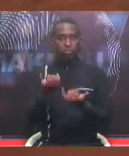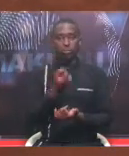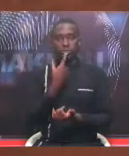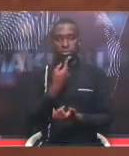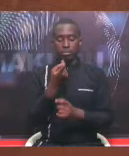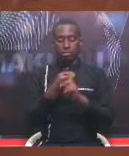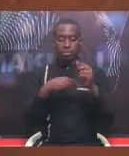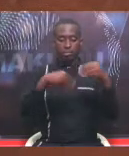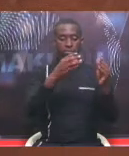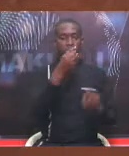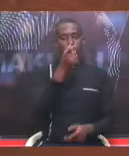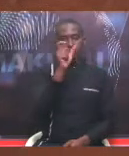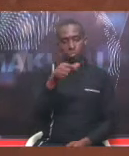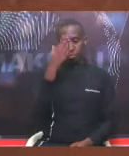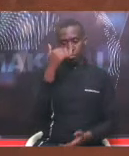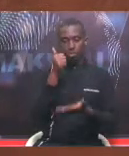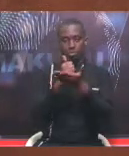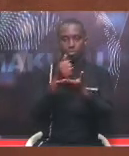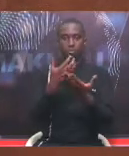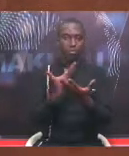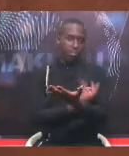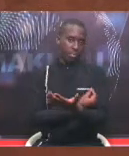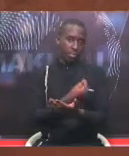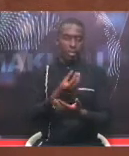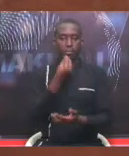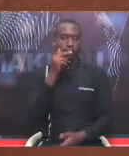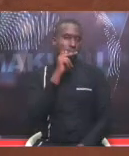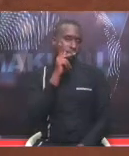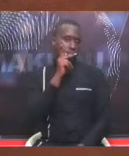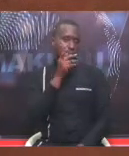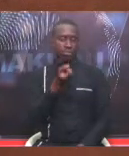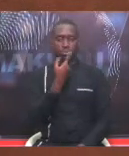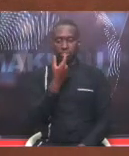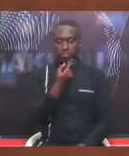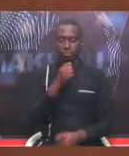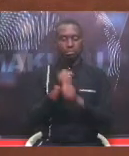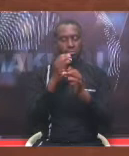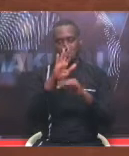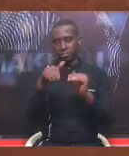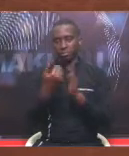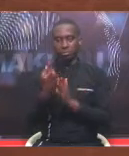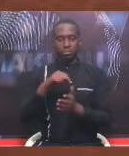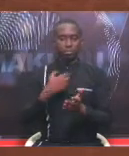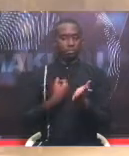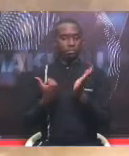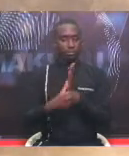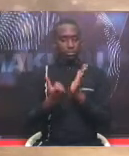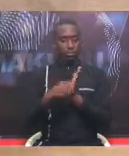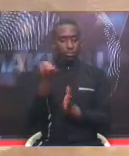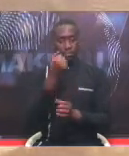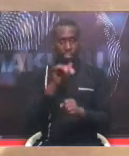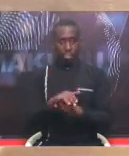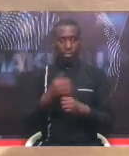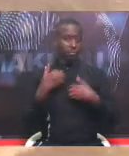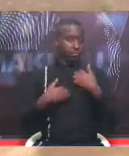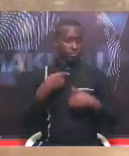ntwayo yo guhereza umuntu kugira ngo arebe ko yakivura. Imiti ya Kinyarwanda banyweye ibinini bagize ute. Dufite ikibazo gikomeye cyane.